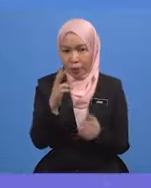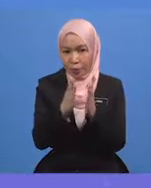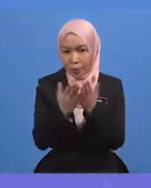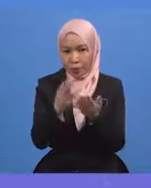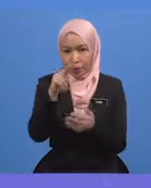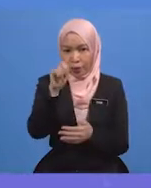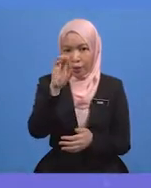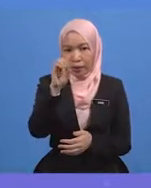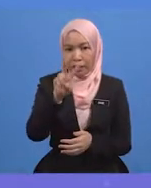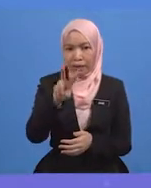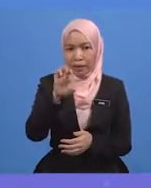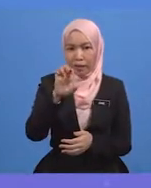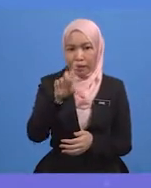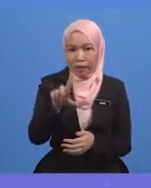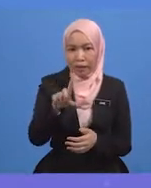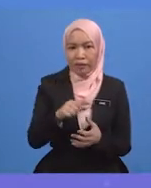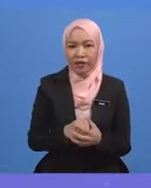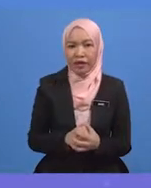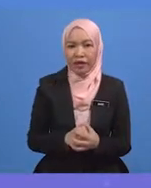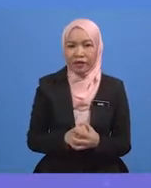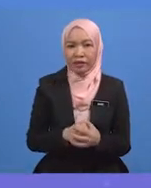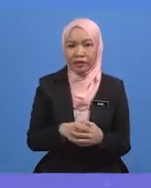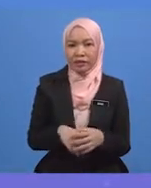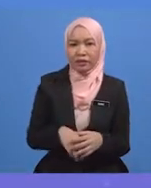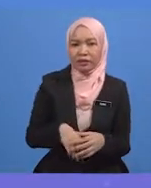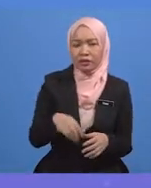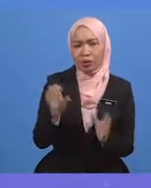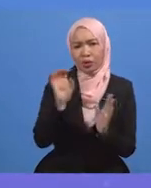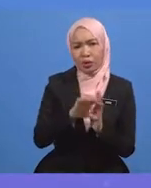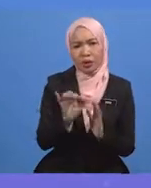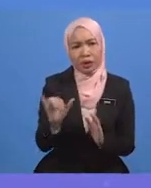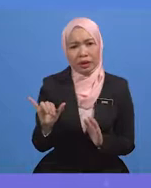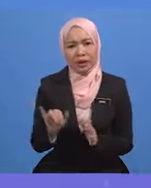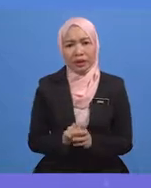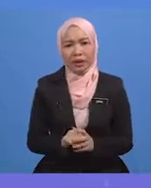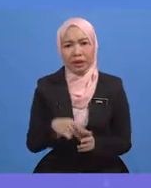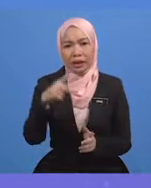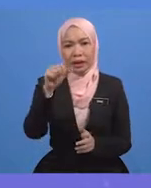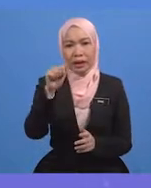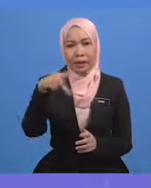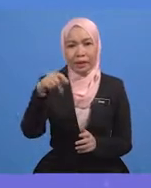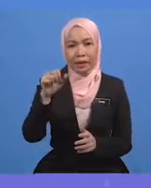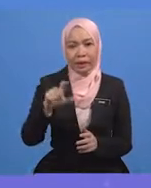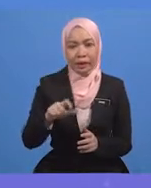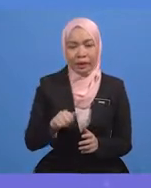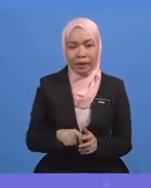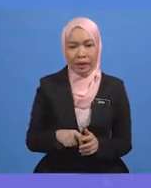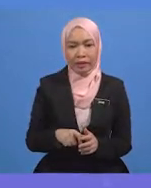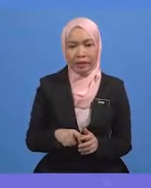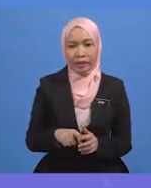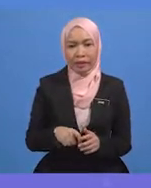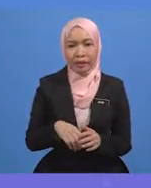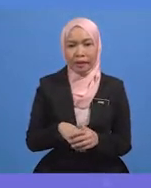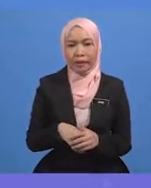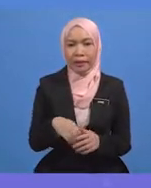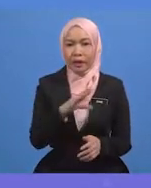Tenggelamnya Kapal Van de Wijk, Laila Majnun dan lain-lain lagi. murid-murid apa yang